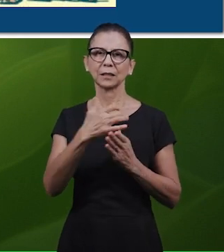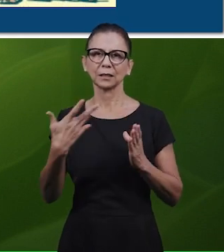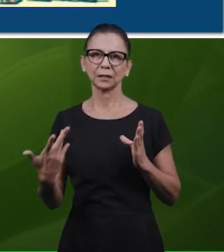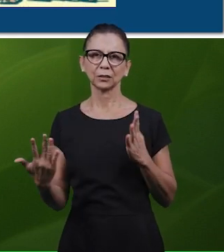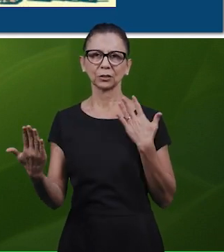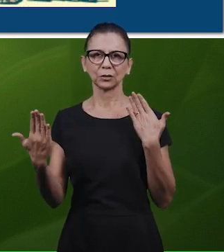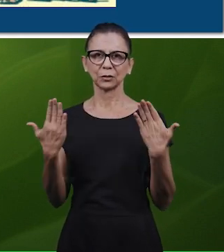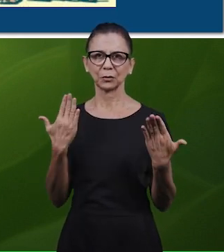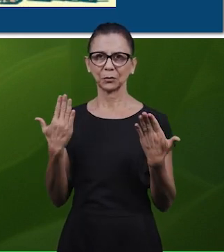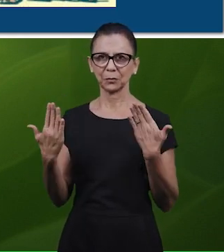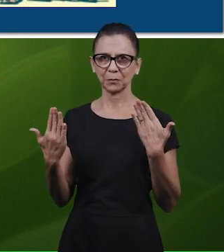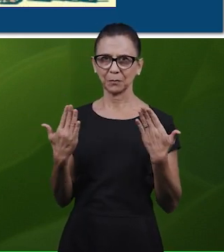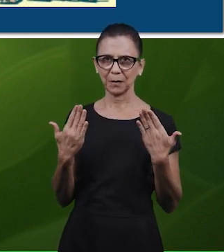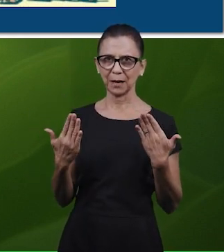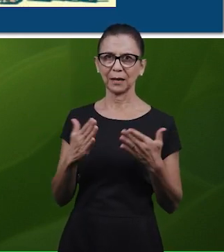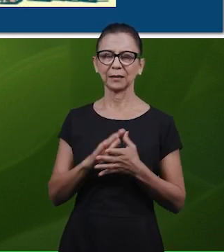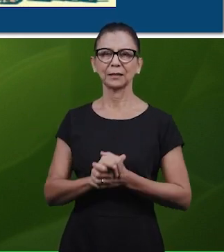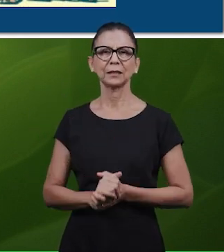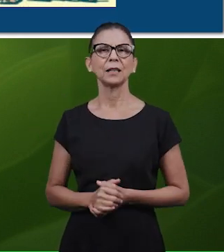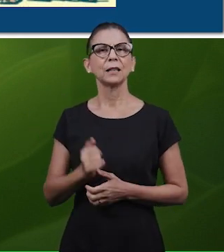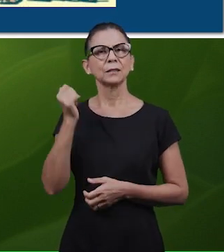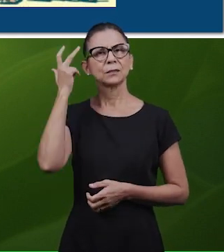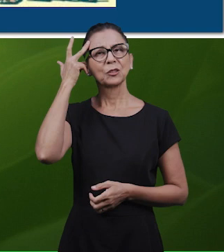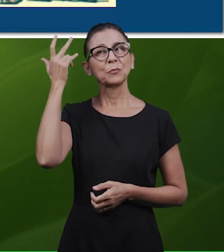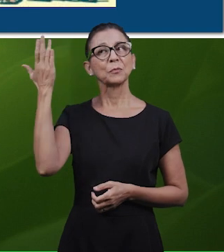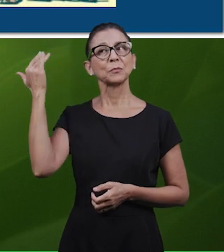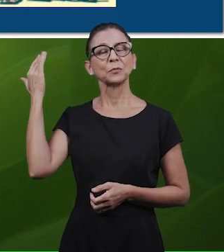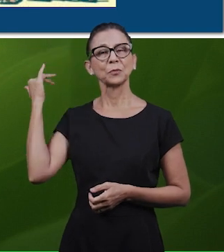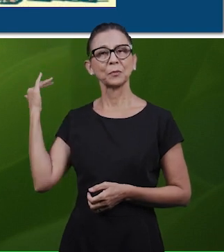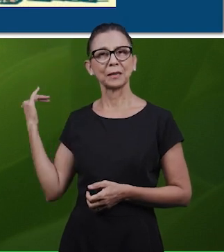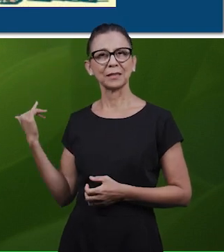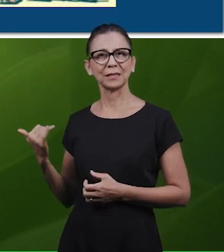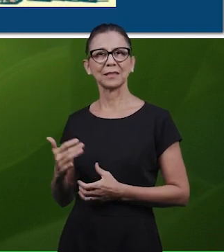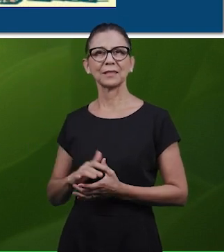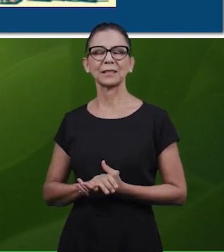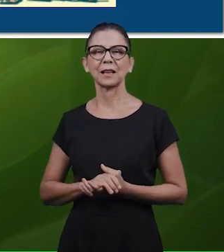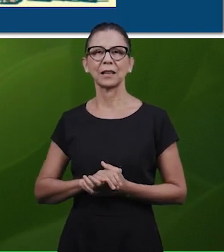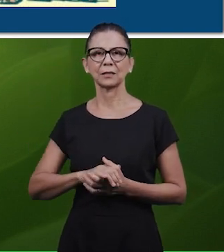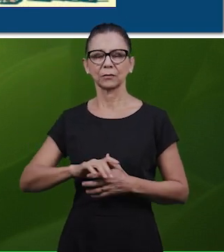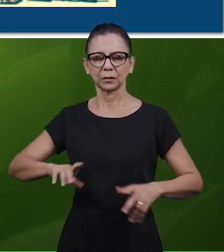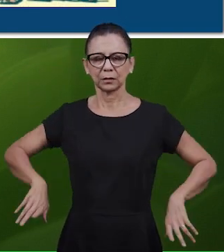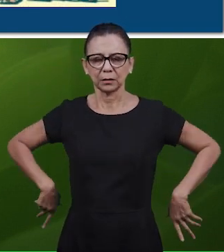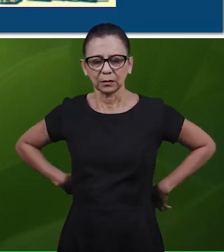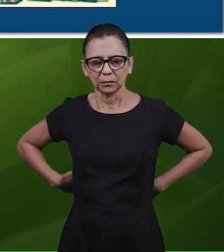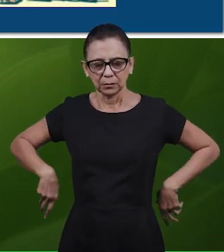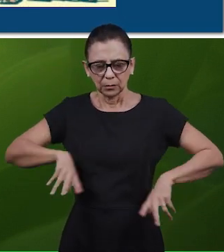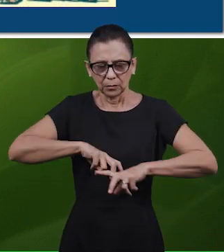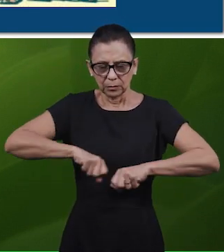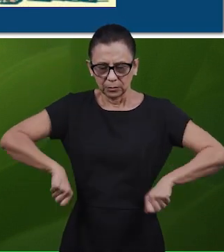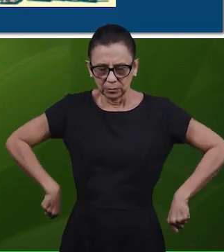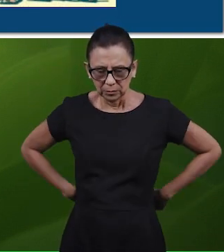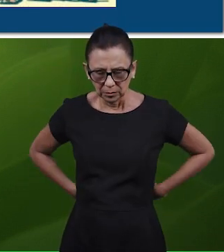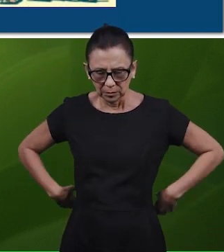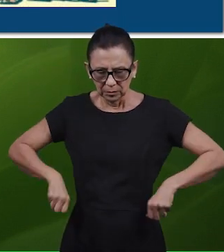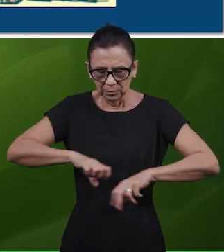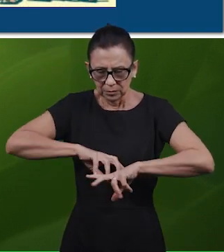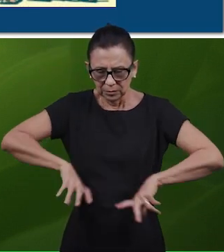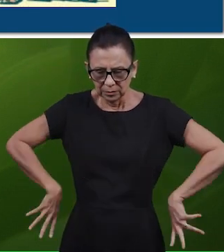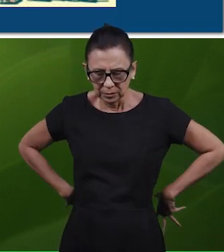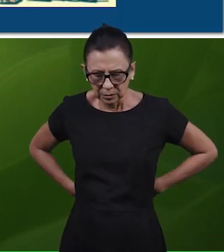c'est ce qui signifie. Il était comment les Juifs utilisaient des habits, donc une